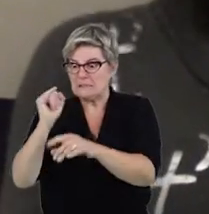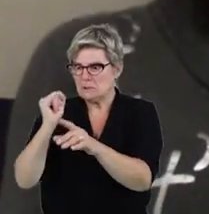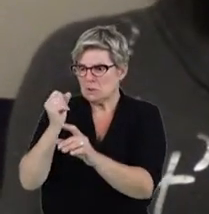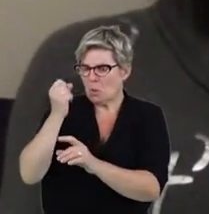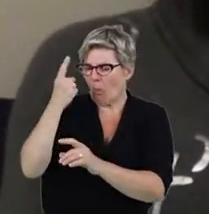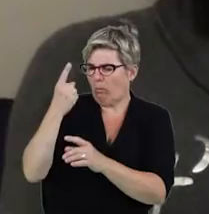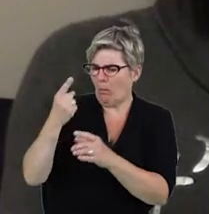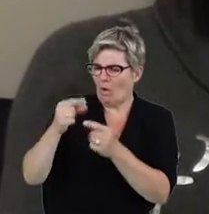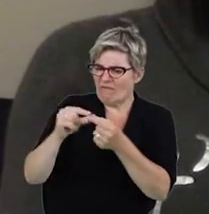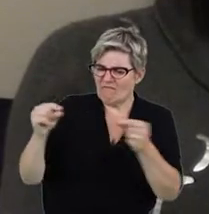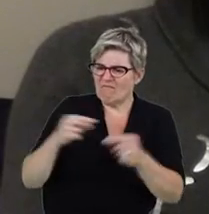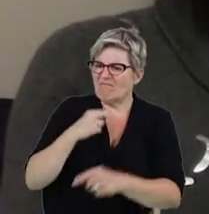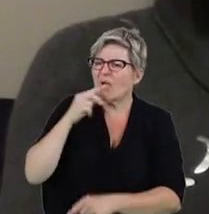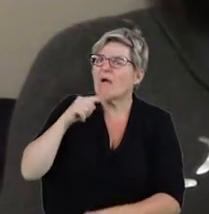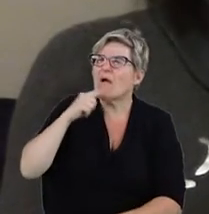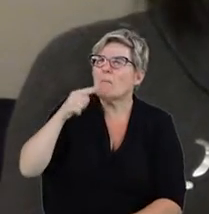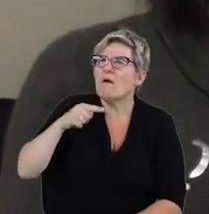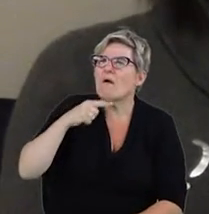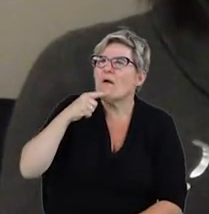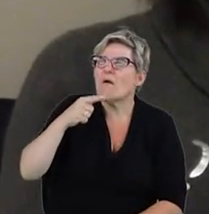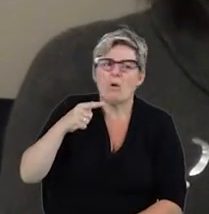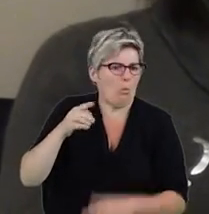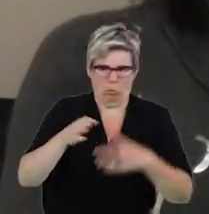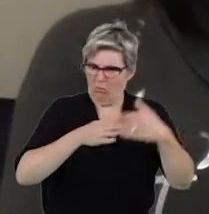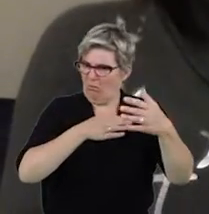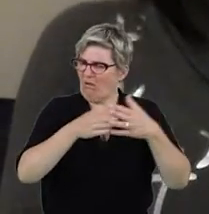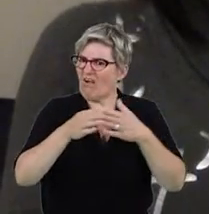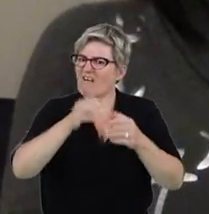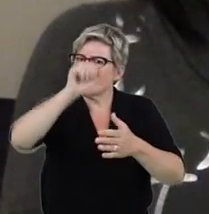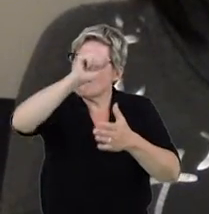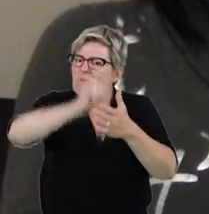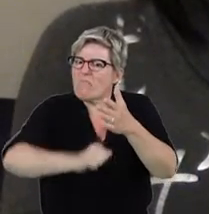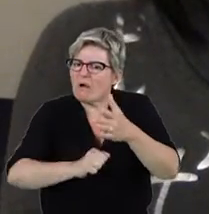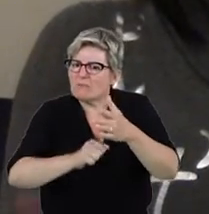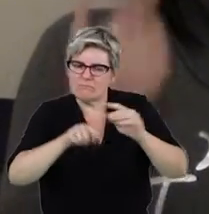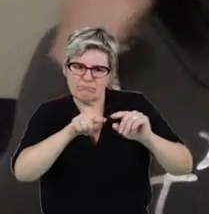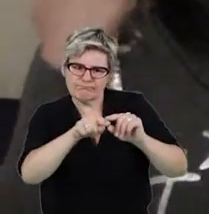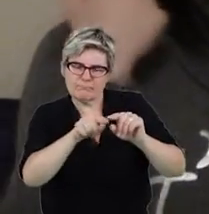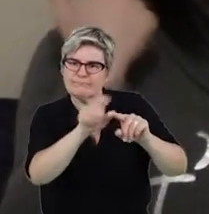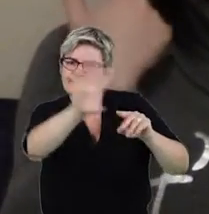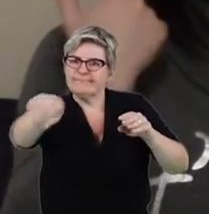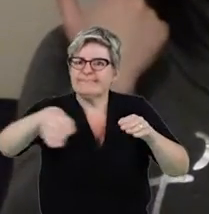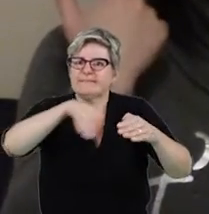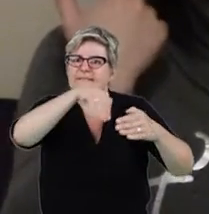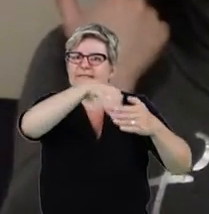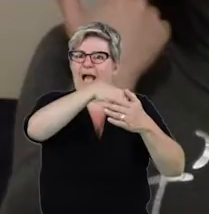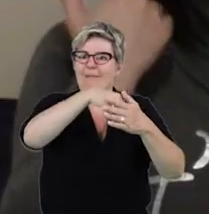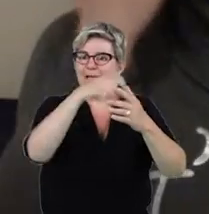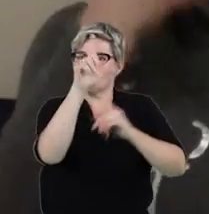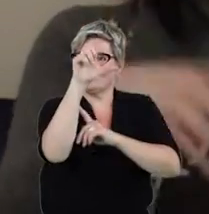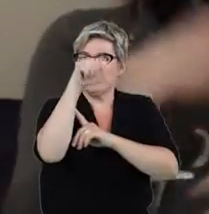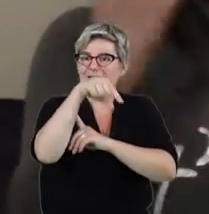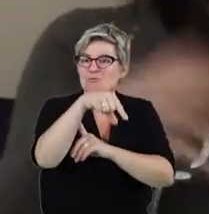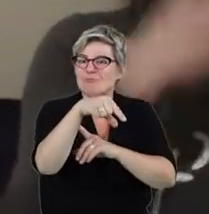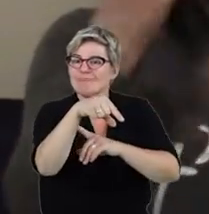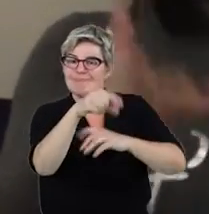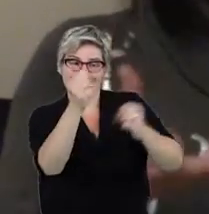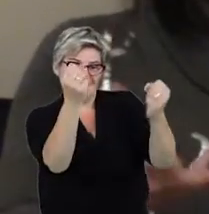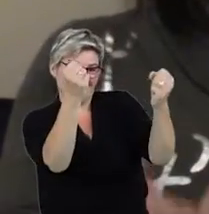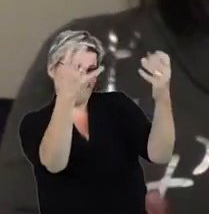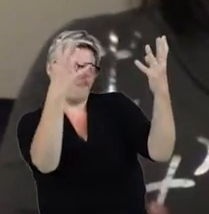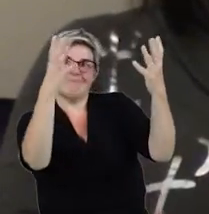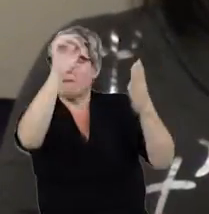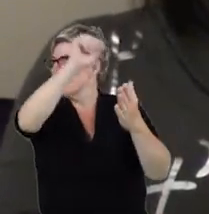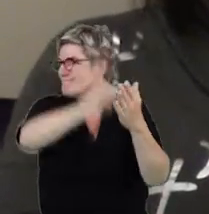qu'elle ne comprenait pas au niveau verbal. Les petits bouts qu'elle manquait au niveau auditif, ben elle ne les manquait pas quand